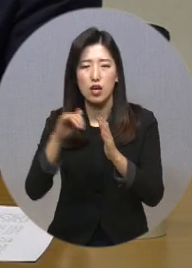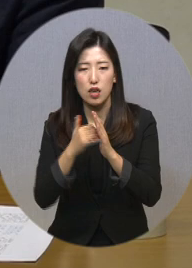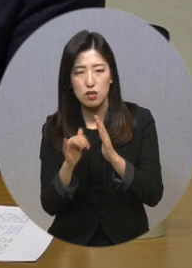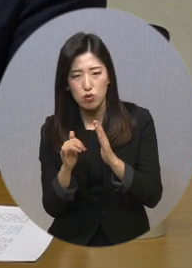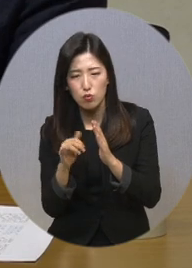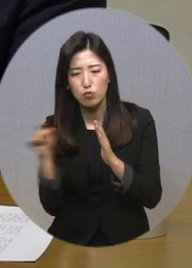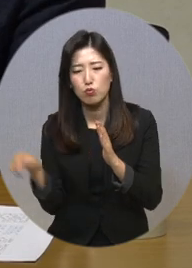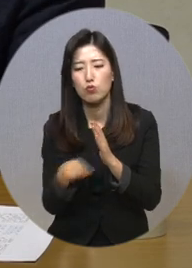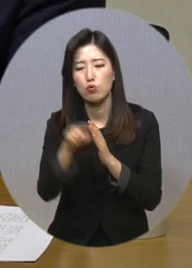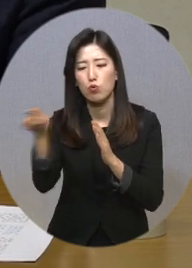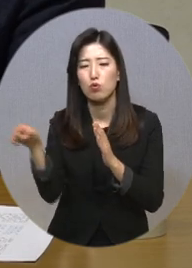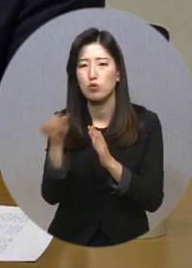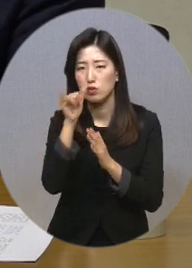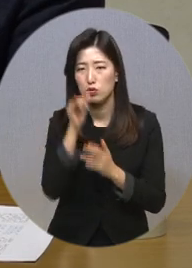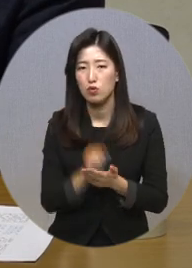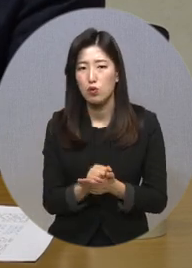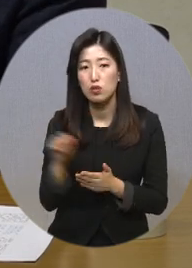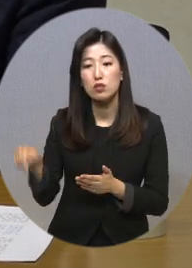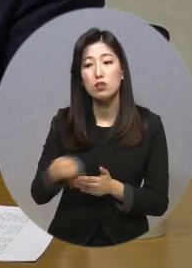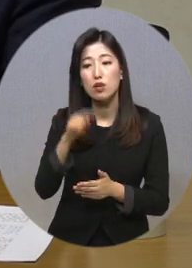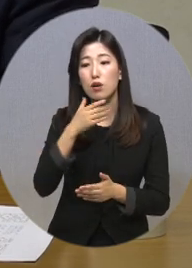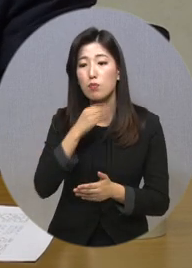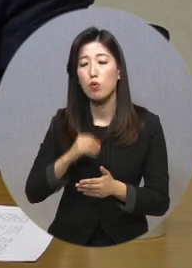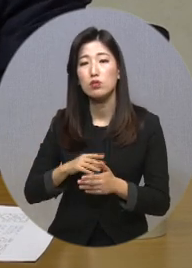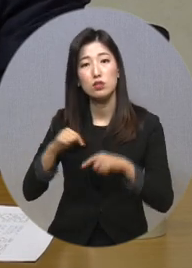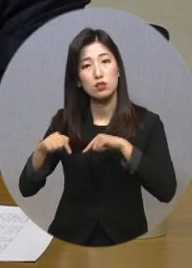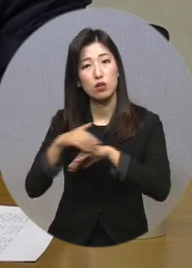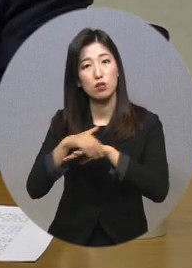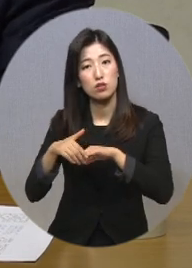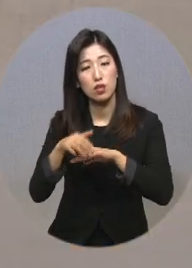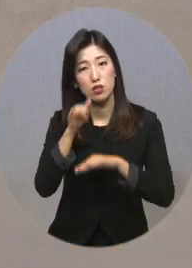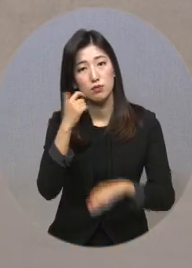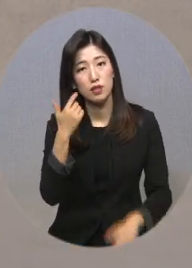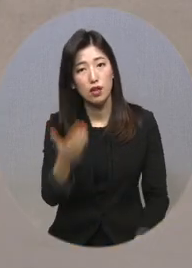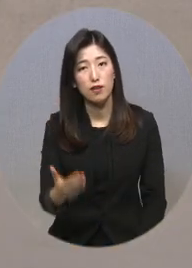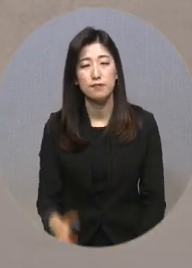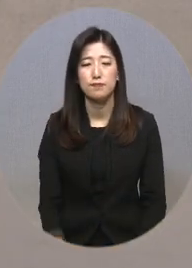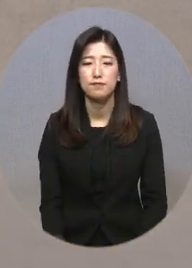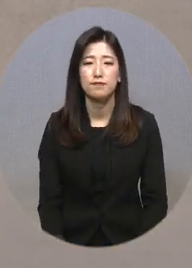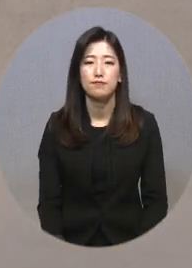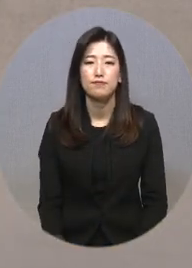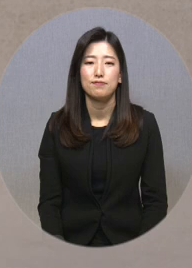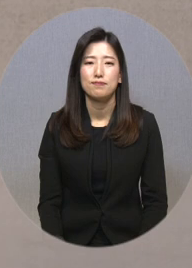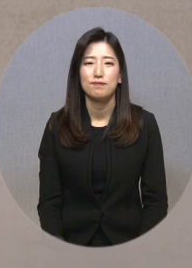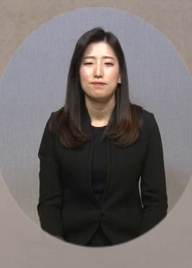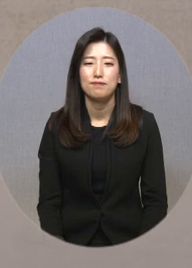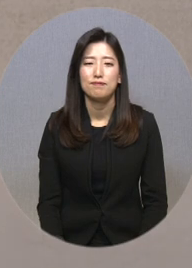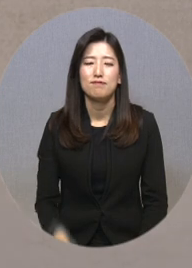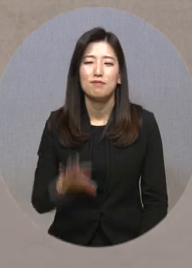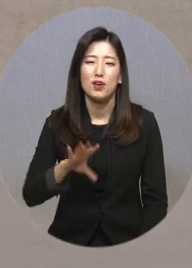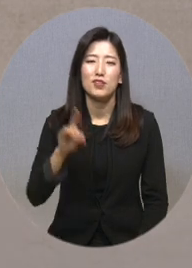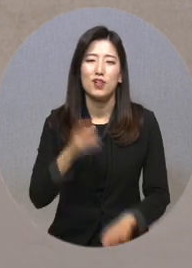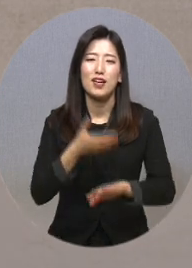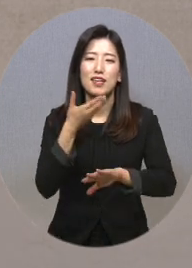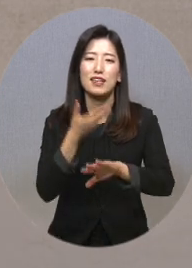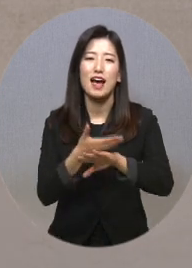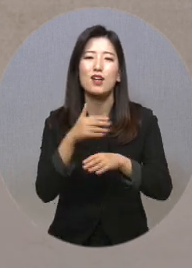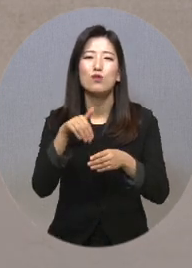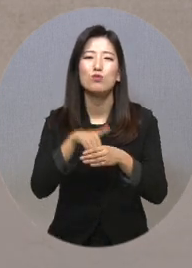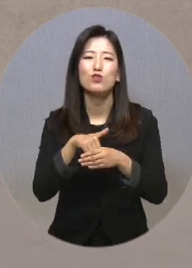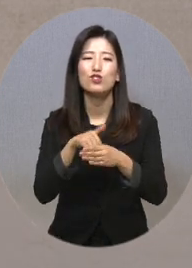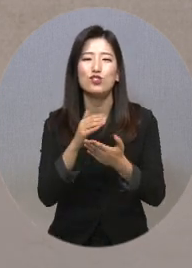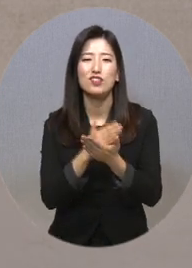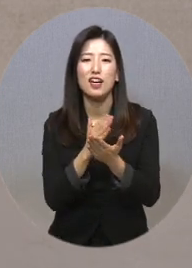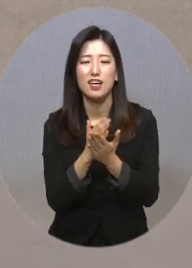네. 이분들에 대한 복지 방안과 지원책은 또 어떤 것들이 있을까요? 네, 우선 다문화 가정을